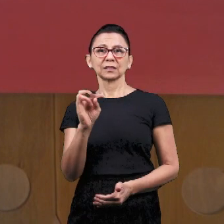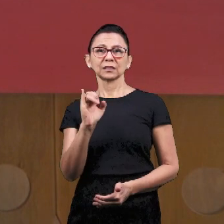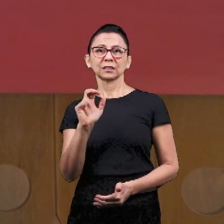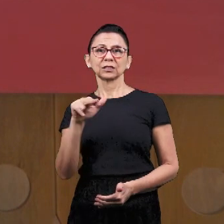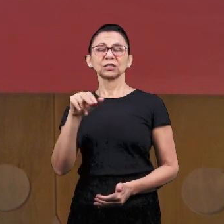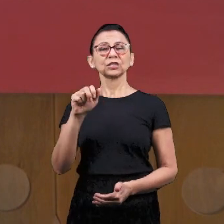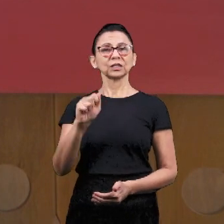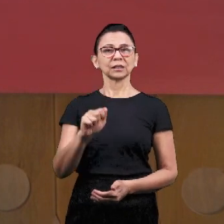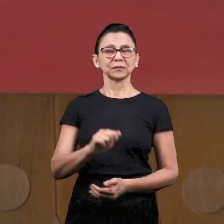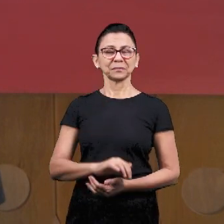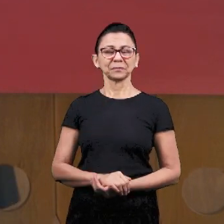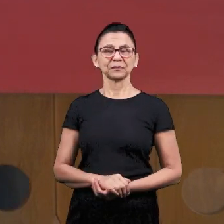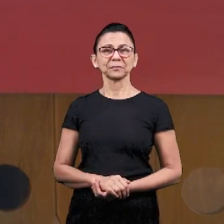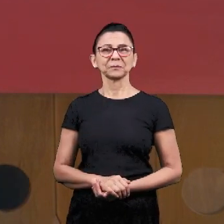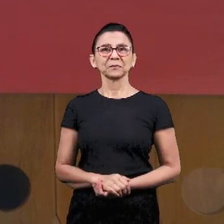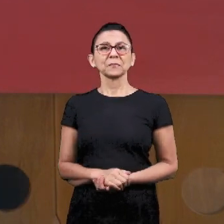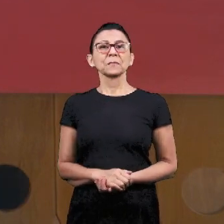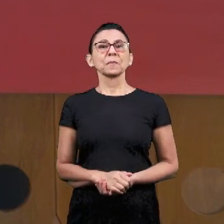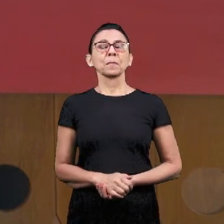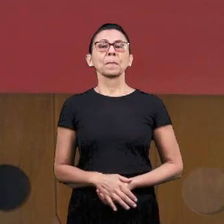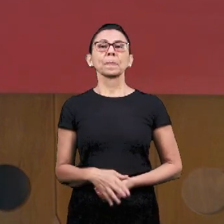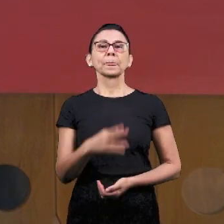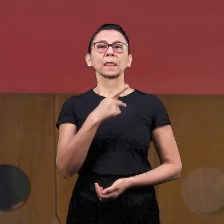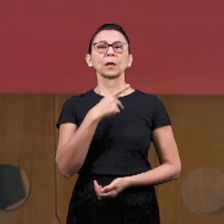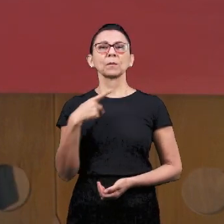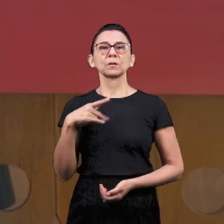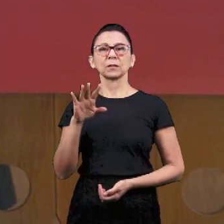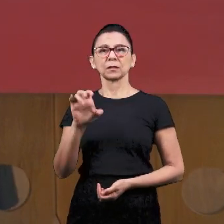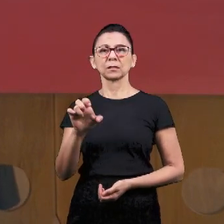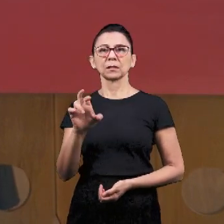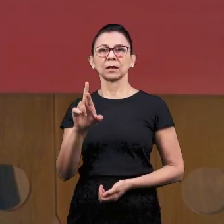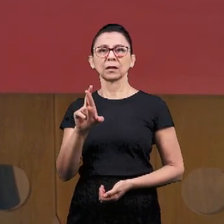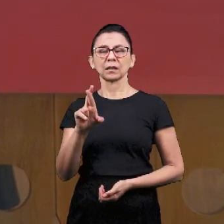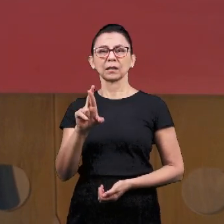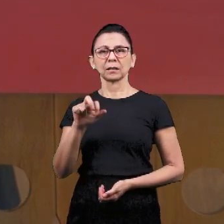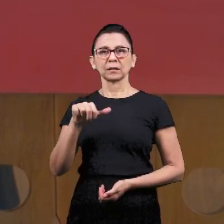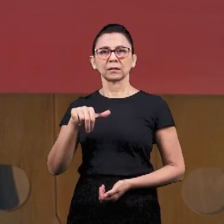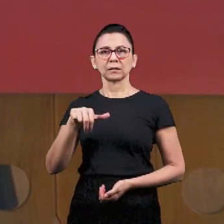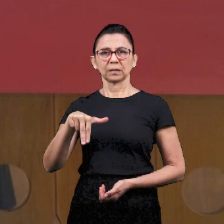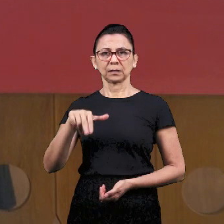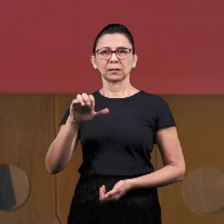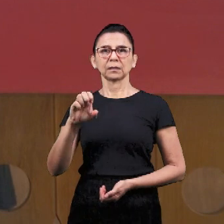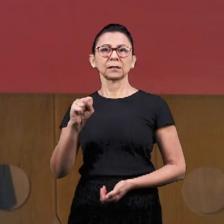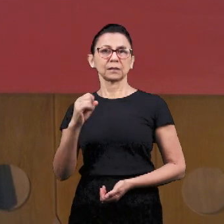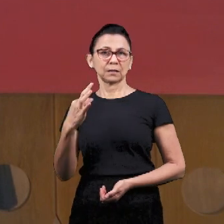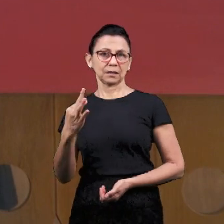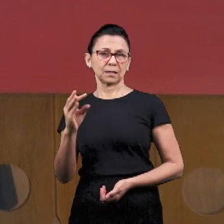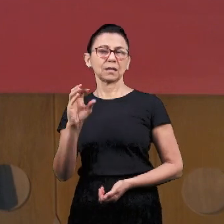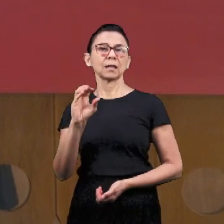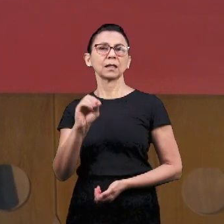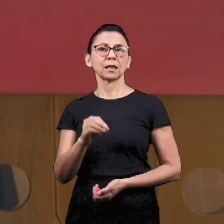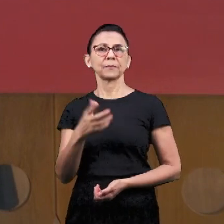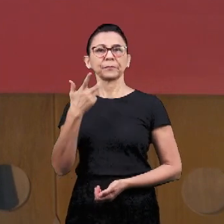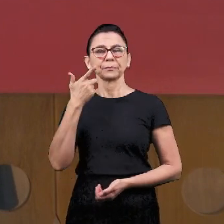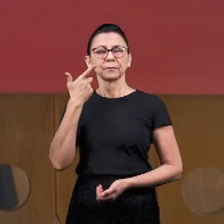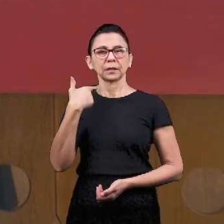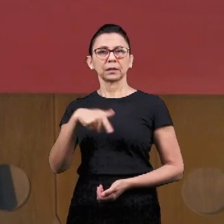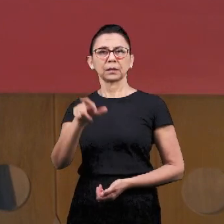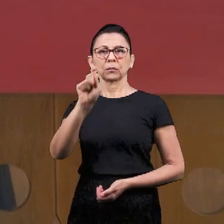cette question. Le pasteur, il s'appelle Ernesto Borgado, Cette question va répondre en langue